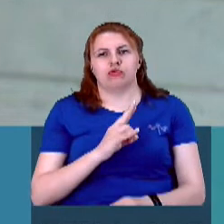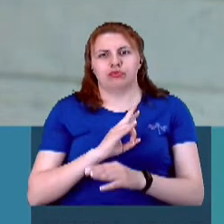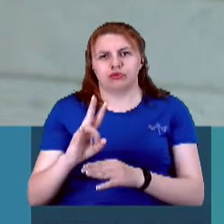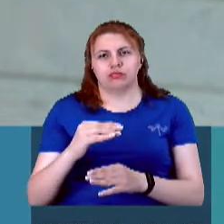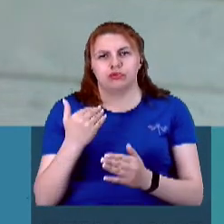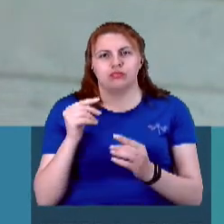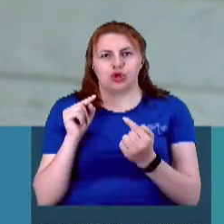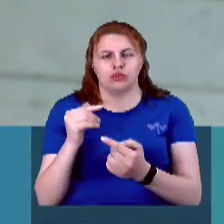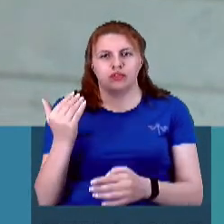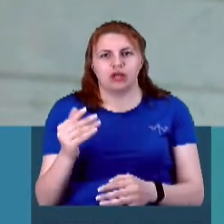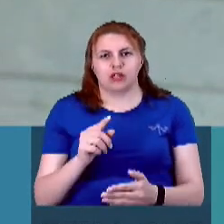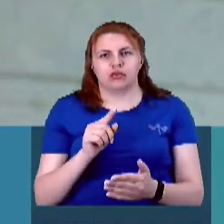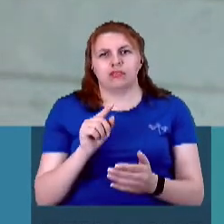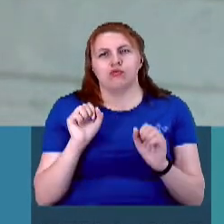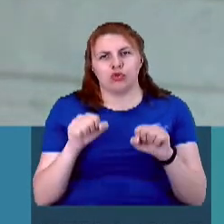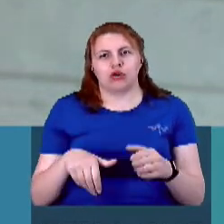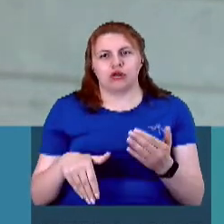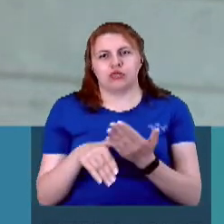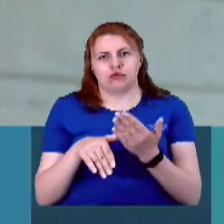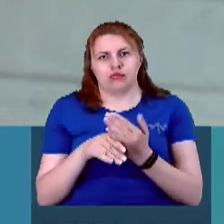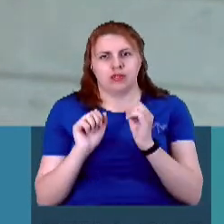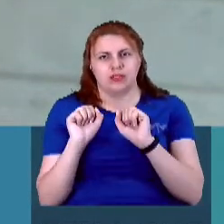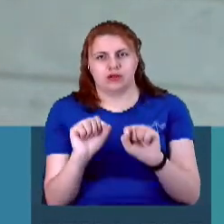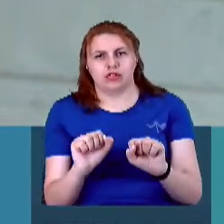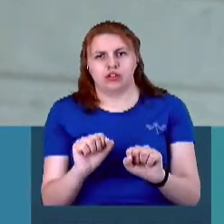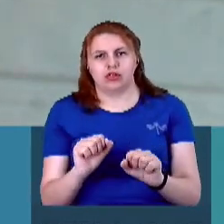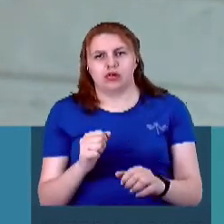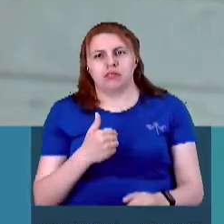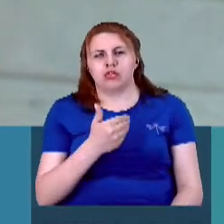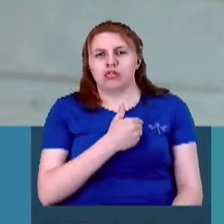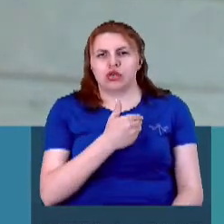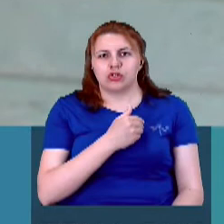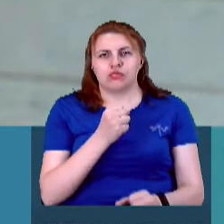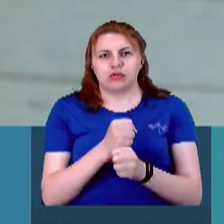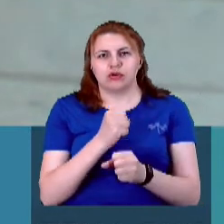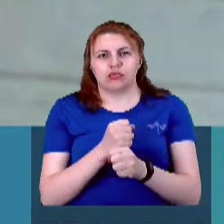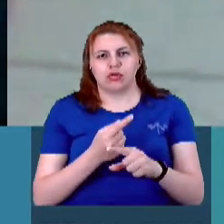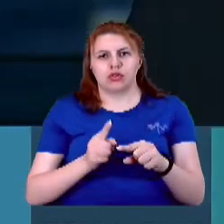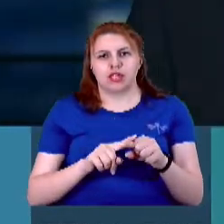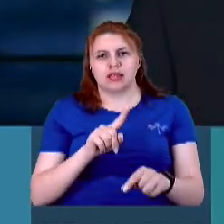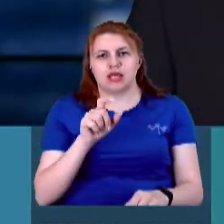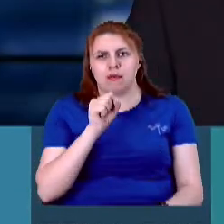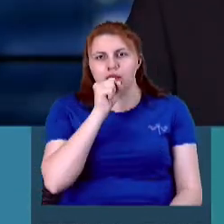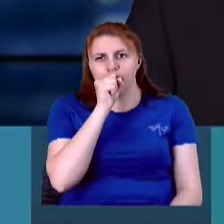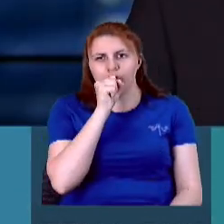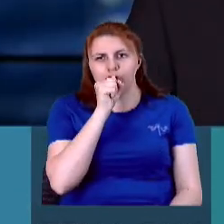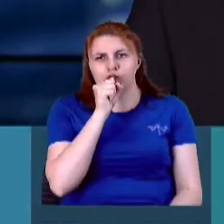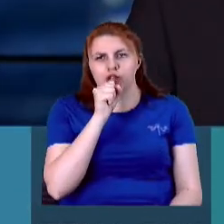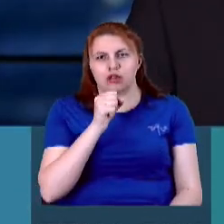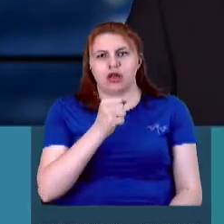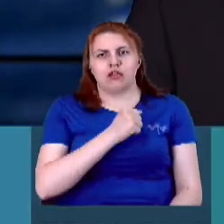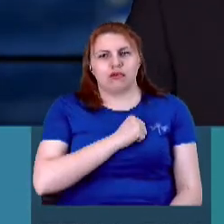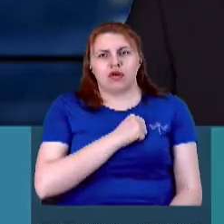безпеки. Мені би дуже хотілося, щоб це було зроблено за замовчуванням. На превеликий жаль, цього